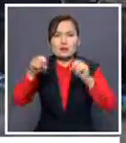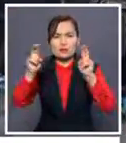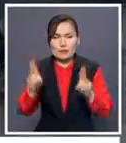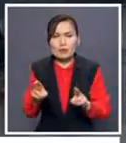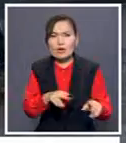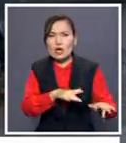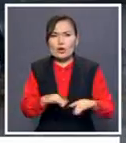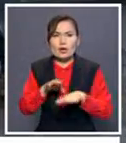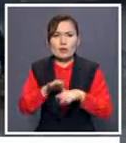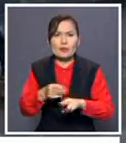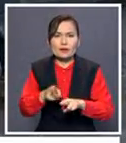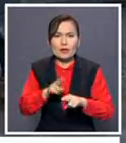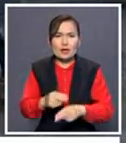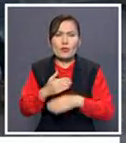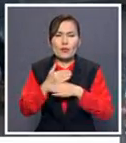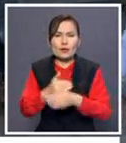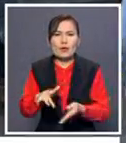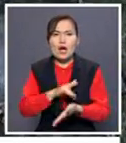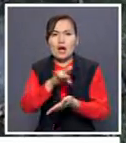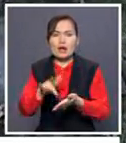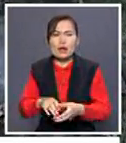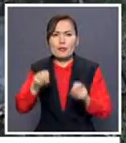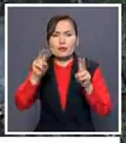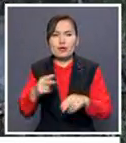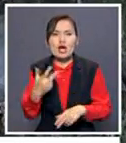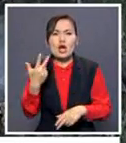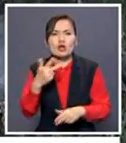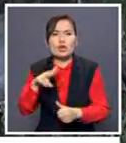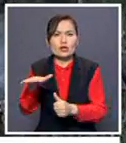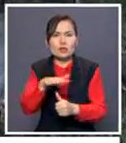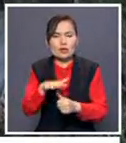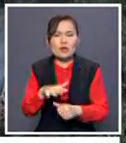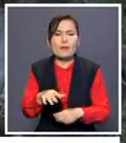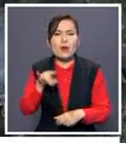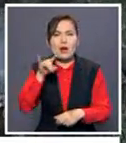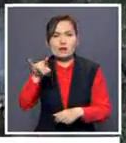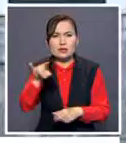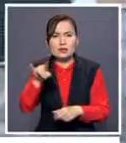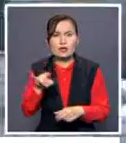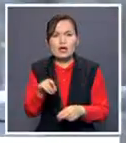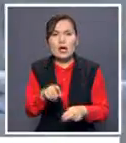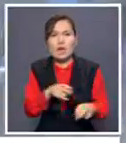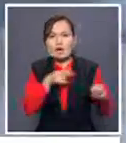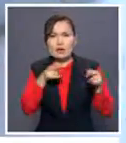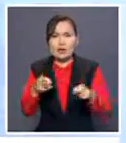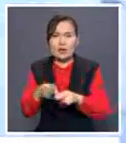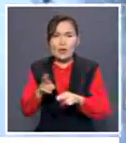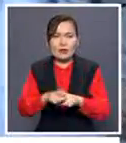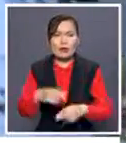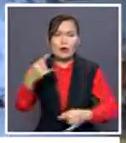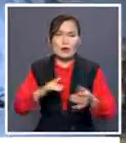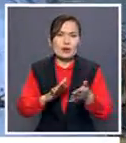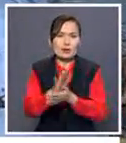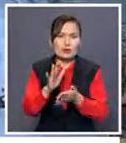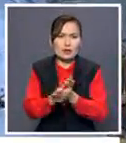жатыр. Оларға көмекке Валенсия қаласынан арнайы 3 тікұшақ пен 1 әскери ұшақ жеткізілді. Жергілікті ақпарат